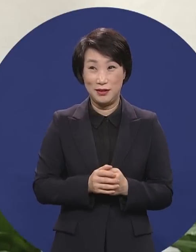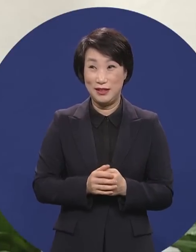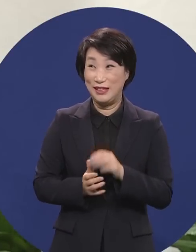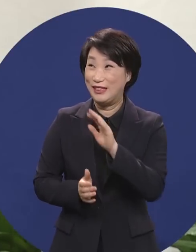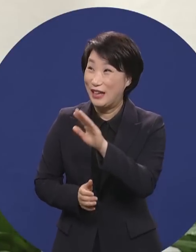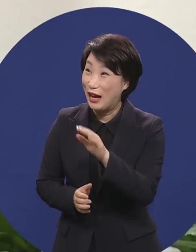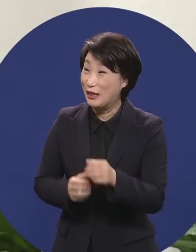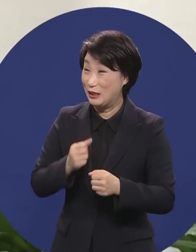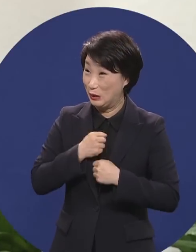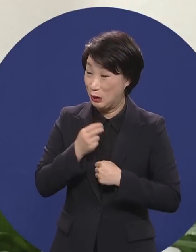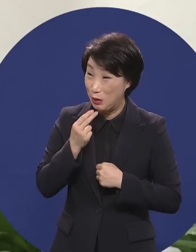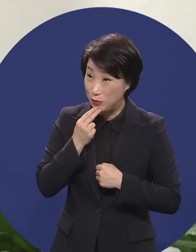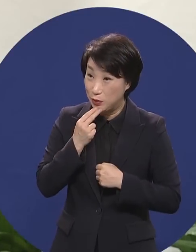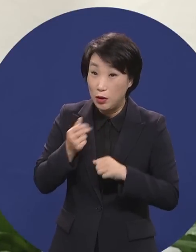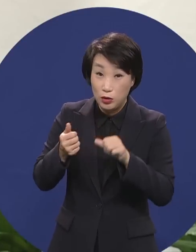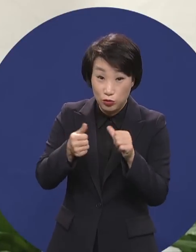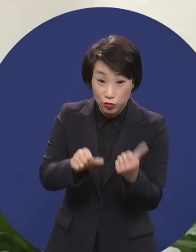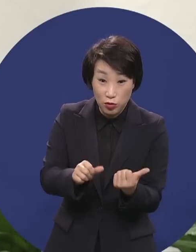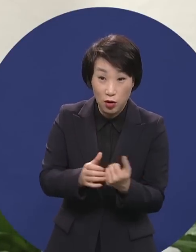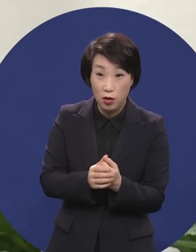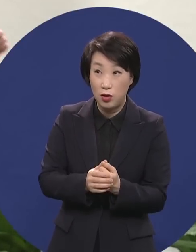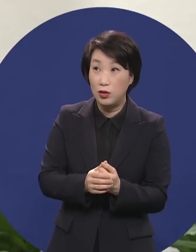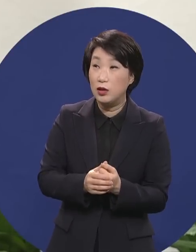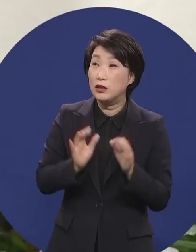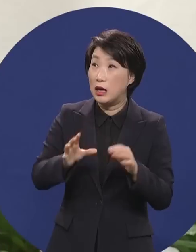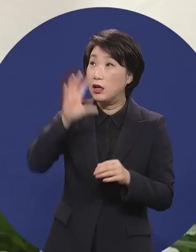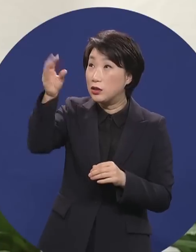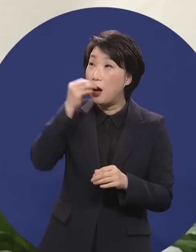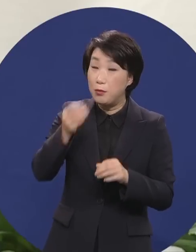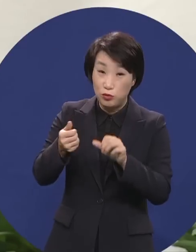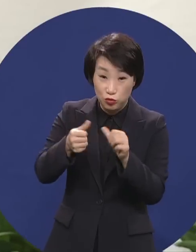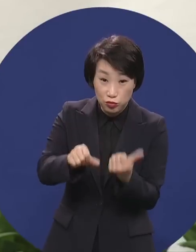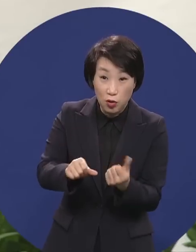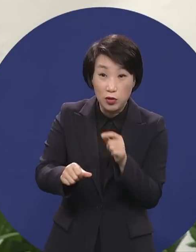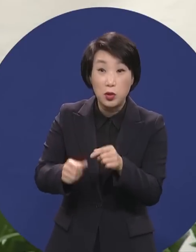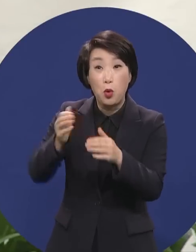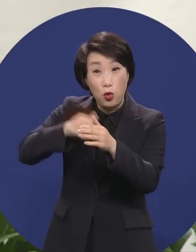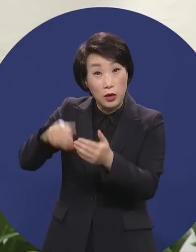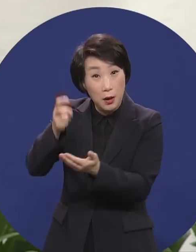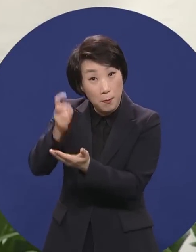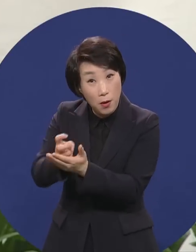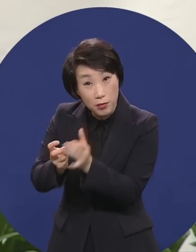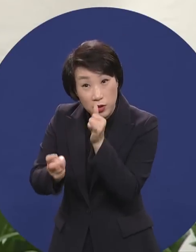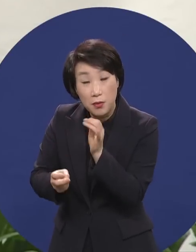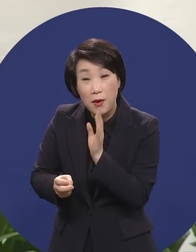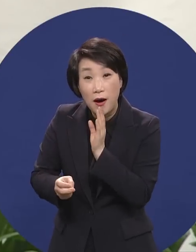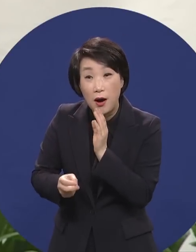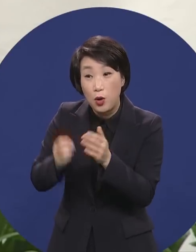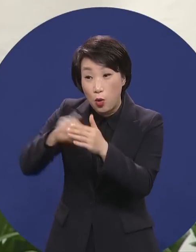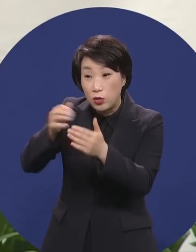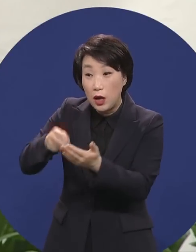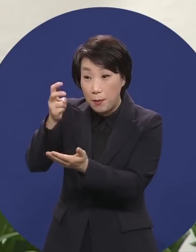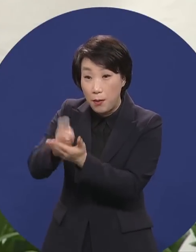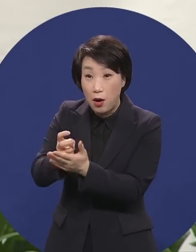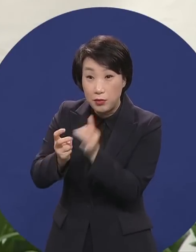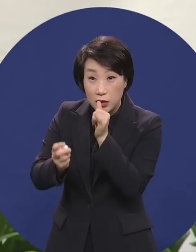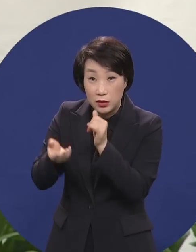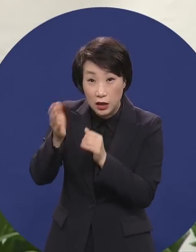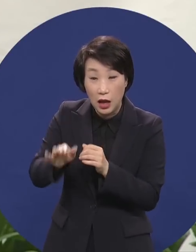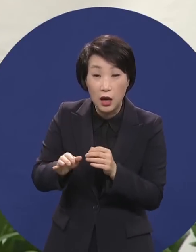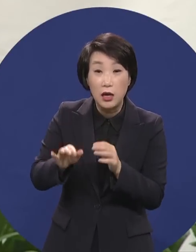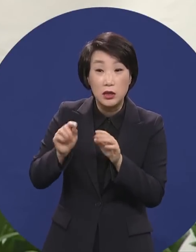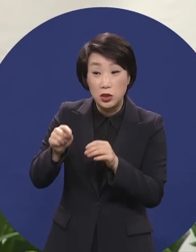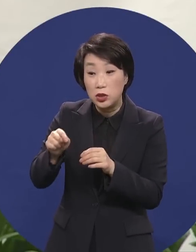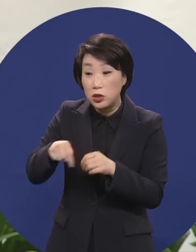안 지키면 죽어. 먹으면 죽어. 이건 공의의 법이요. 공의의 법 앞에